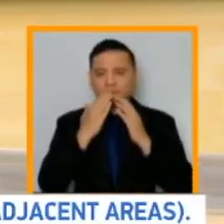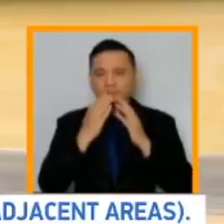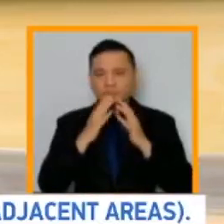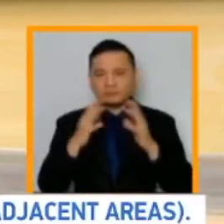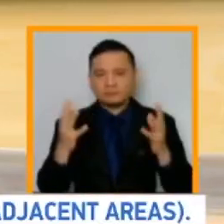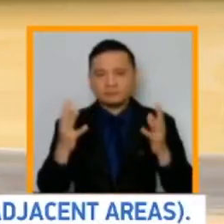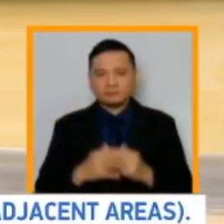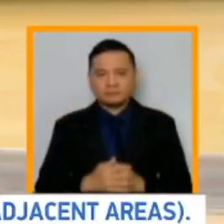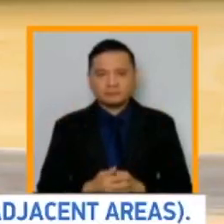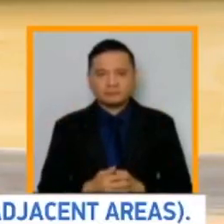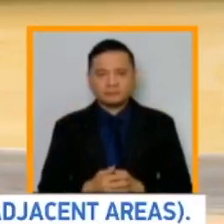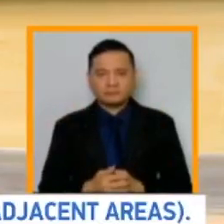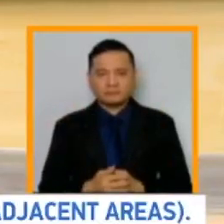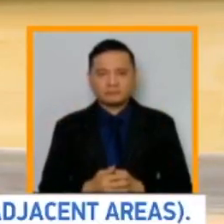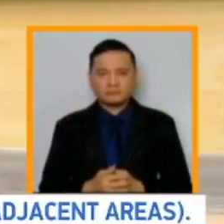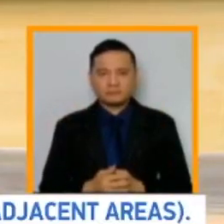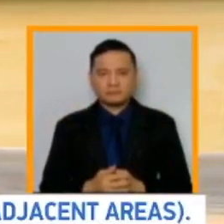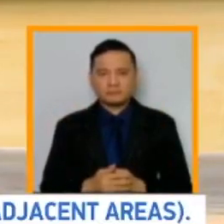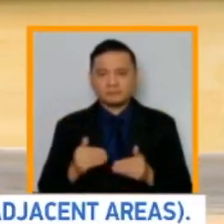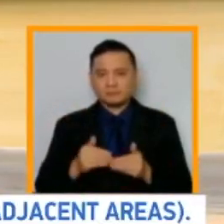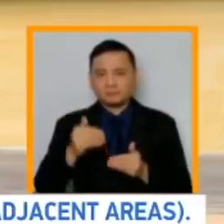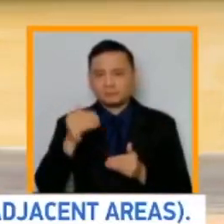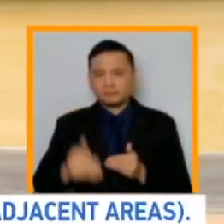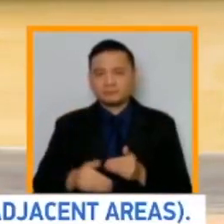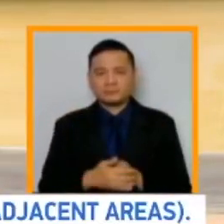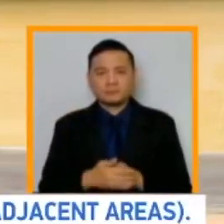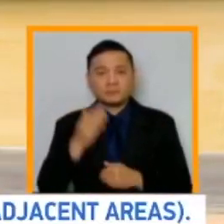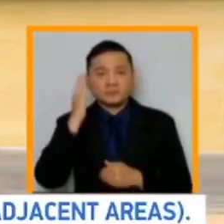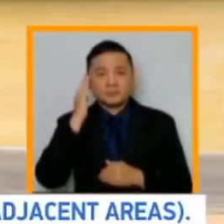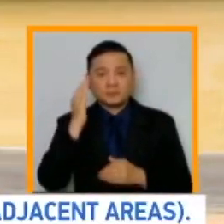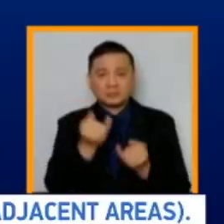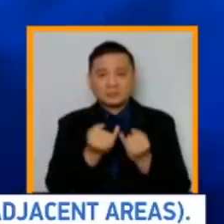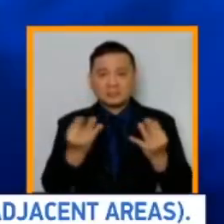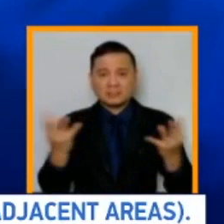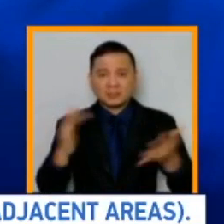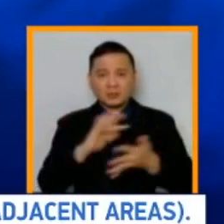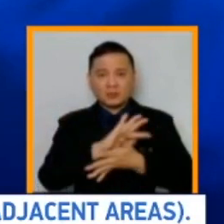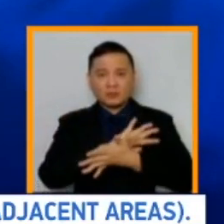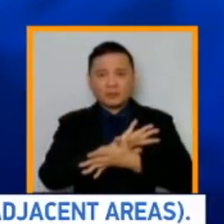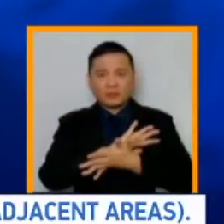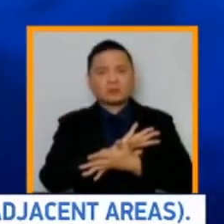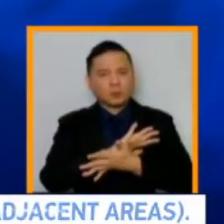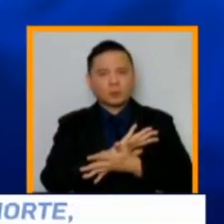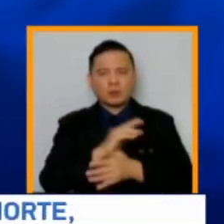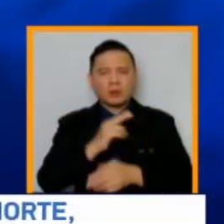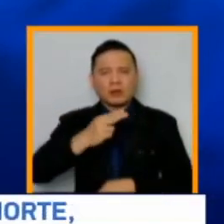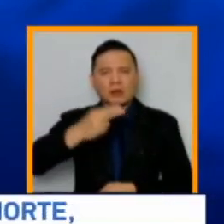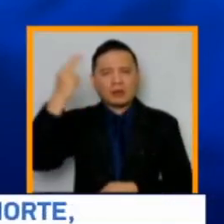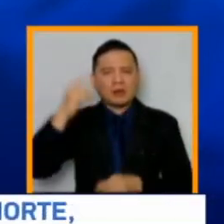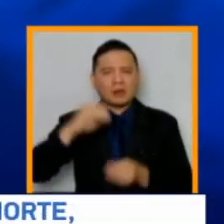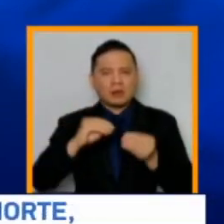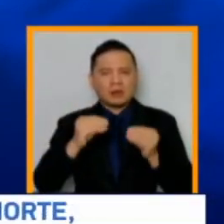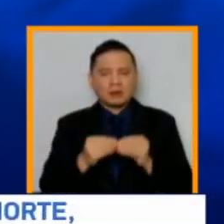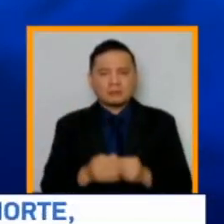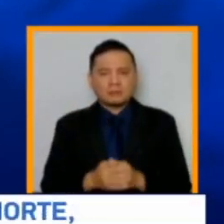Record high muli ang mga aktibong kaso ng COVID-19 sa bansa. Base po sa datos ng Department of Health kahapon, umakyat ito